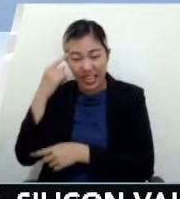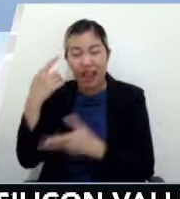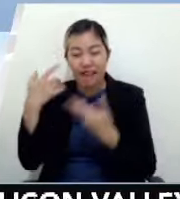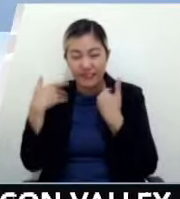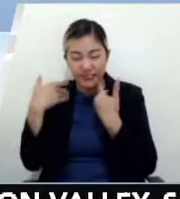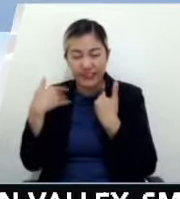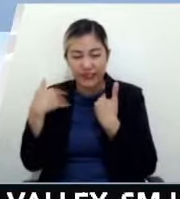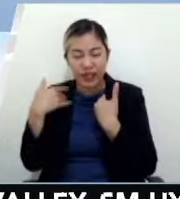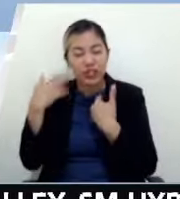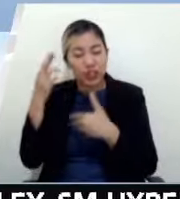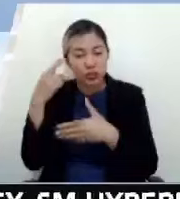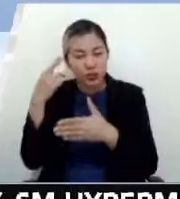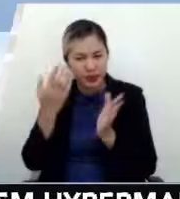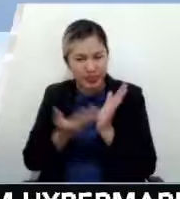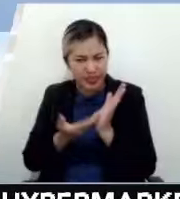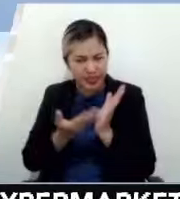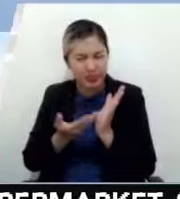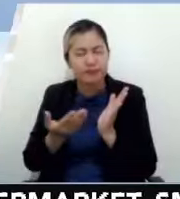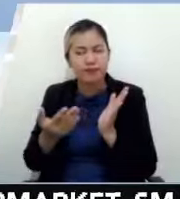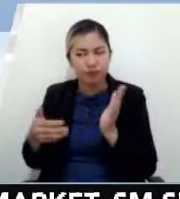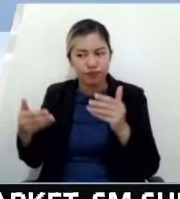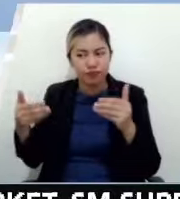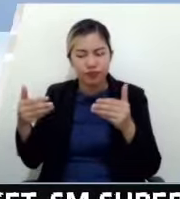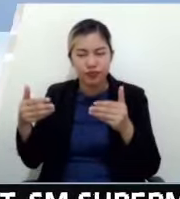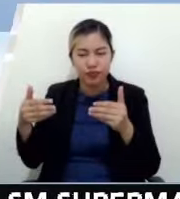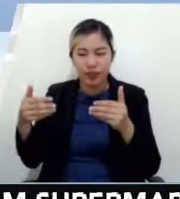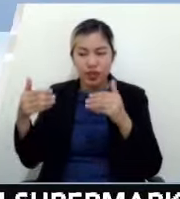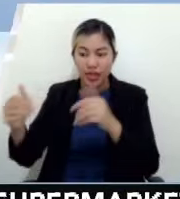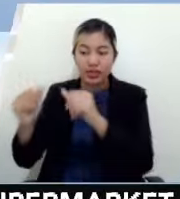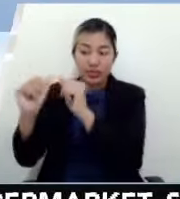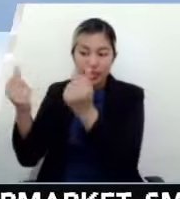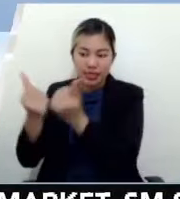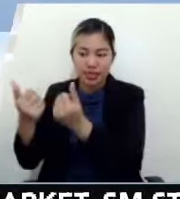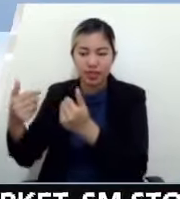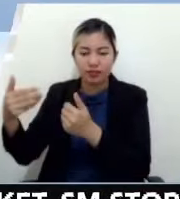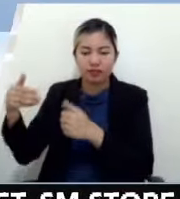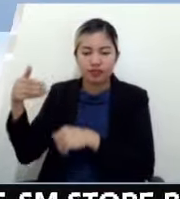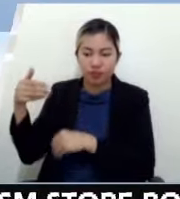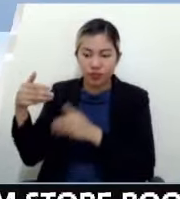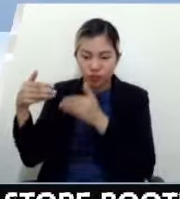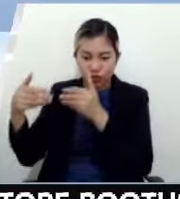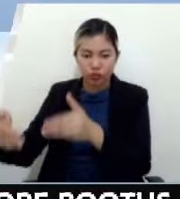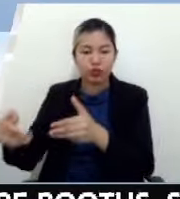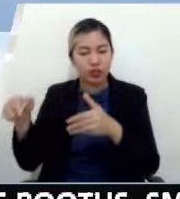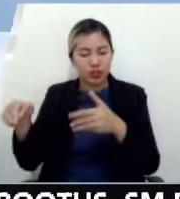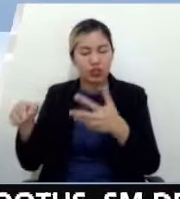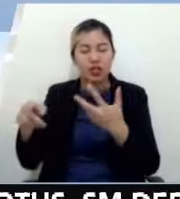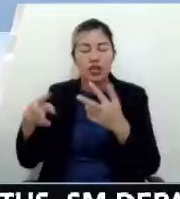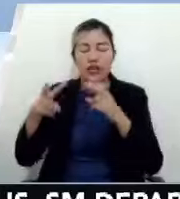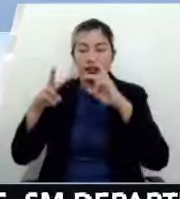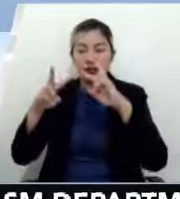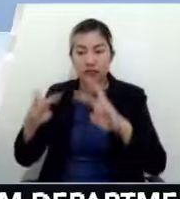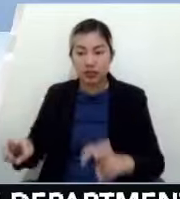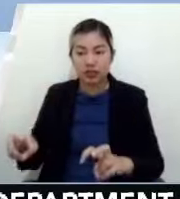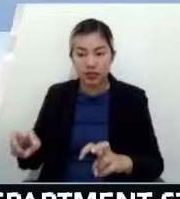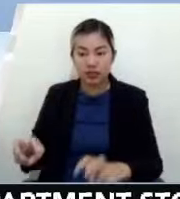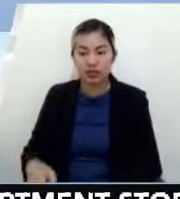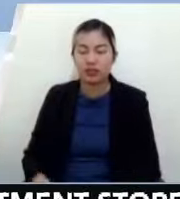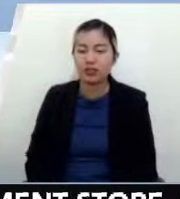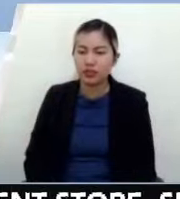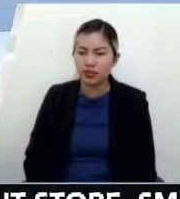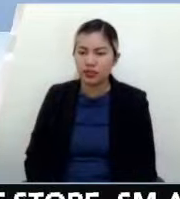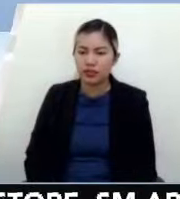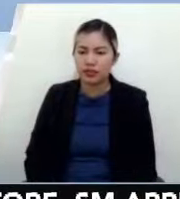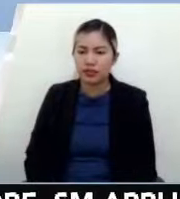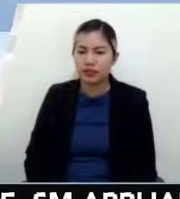in parallel ah para maimbestigahan yang mga lilitaw sa Quad investigation well they